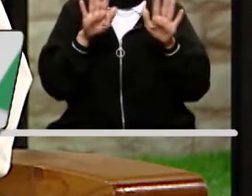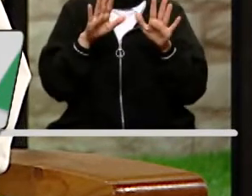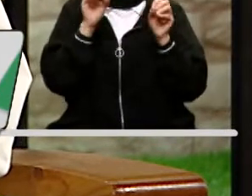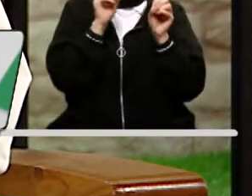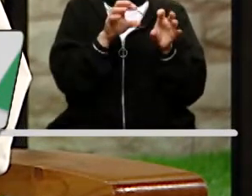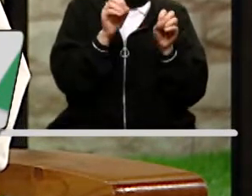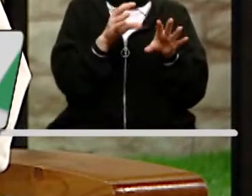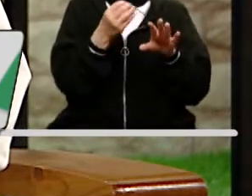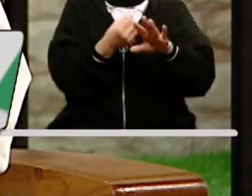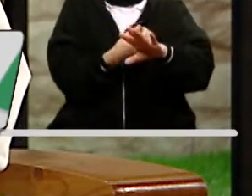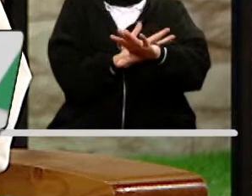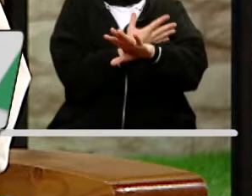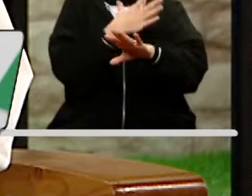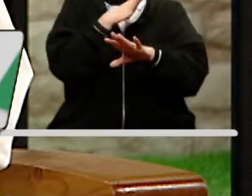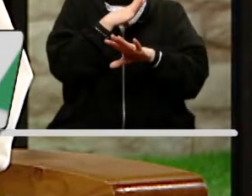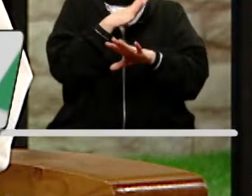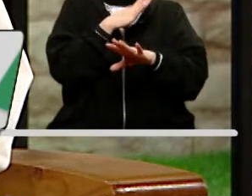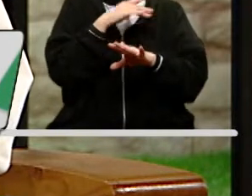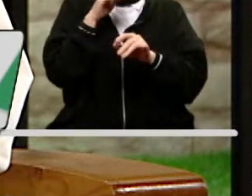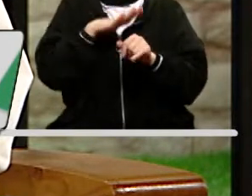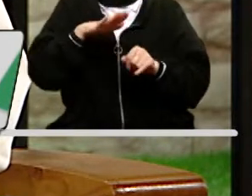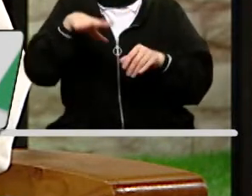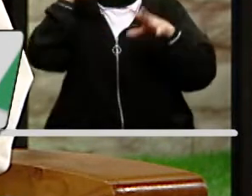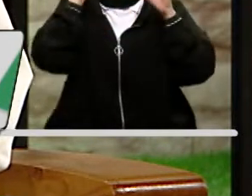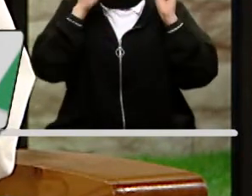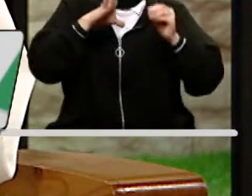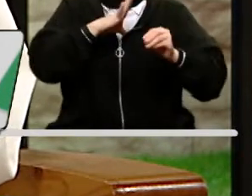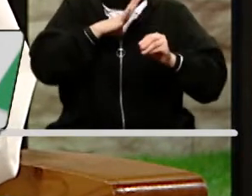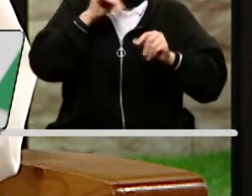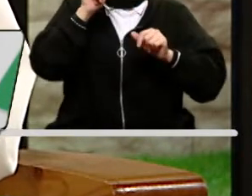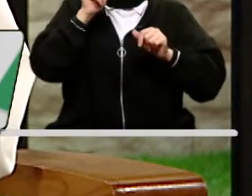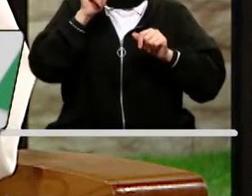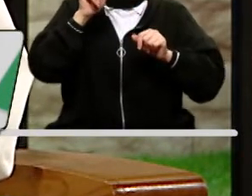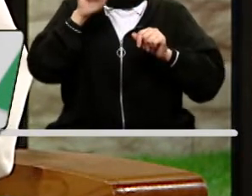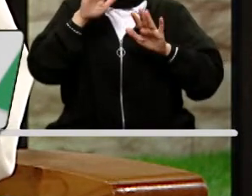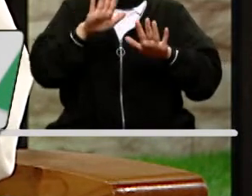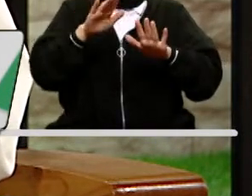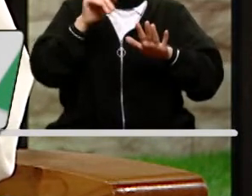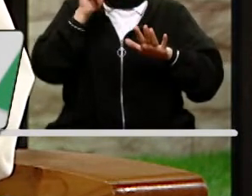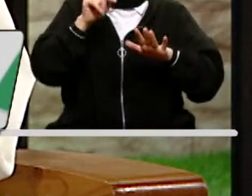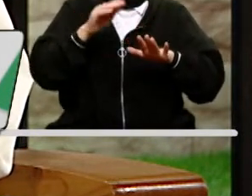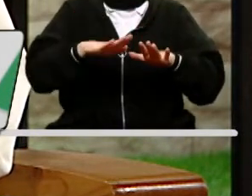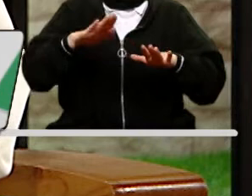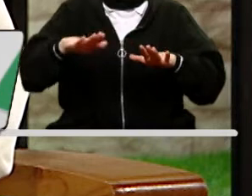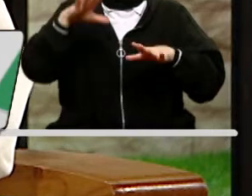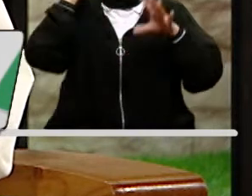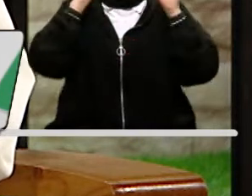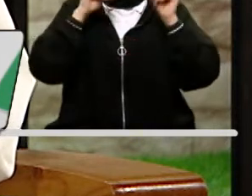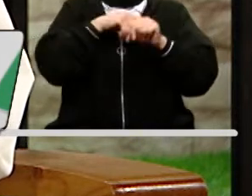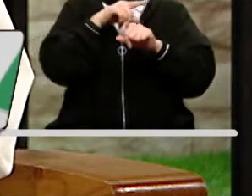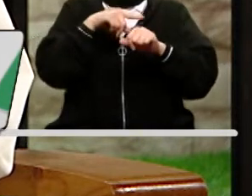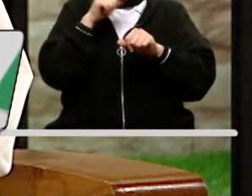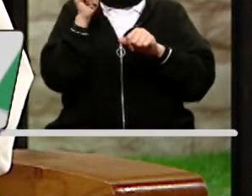da bizde aynı zamanda var. Çocuk da öğreniyor ama bu öğrenirken hareketlendiği andan itibaren yani